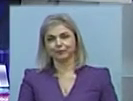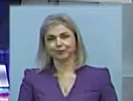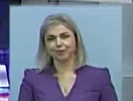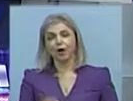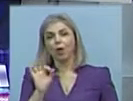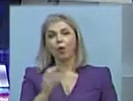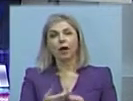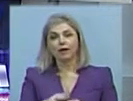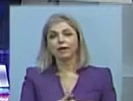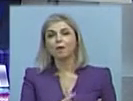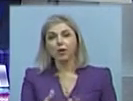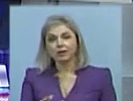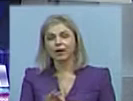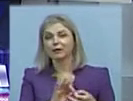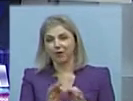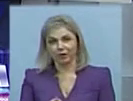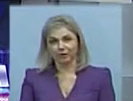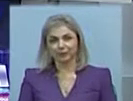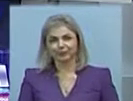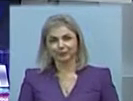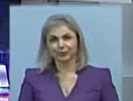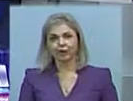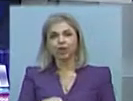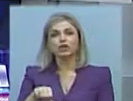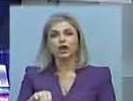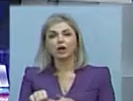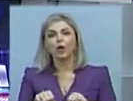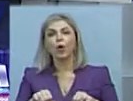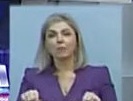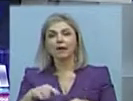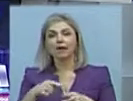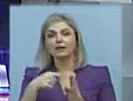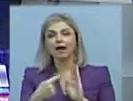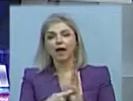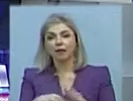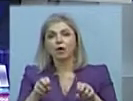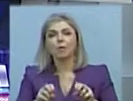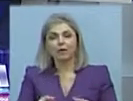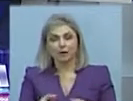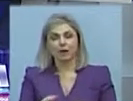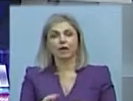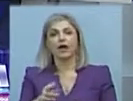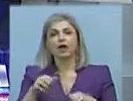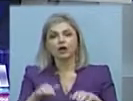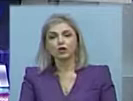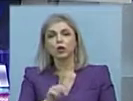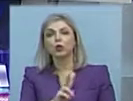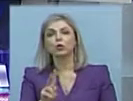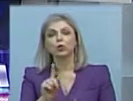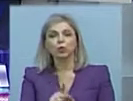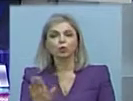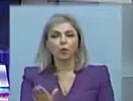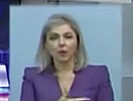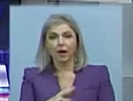Про ці та інші події більш докладно. Члени комісії з питань техногенної безпеки вирішили, хто має прибирати мертву рибу